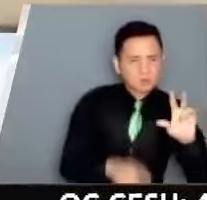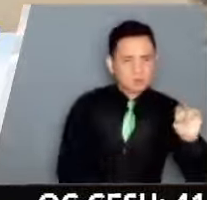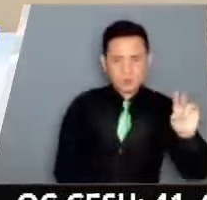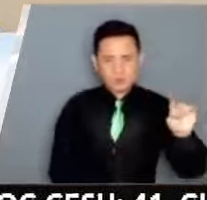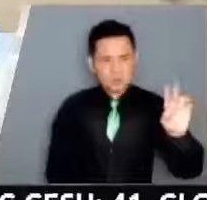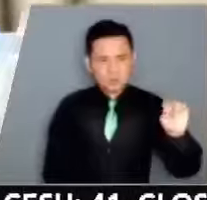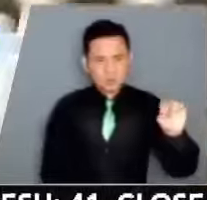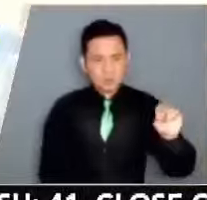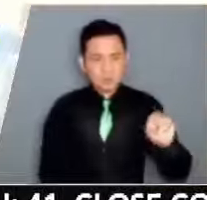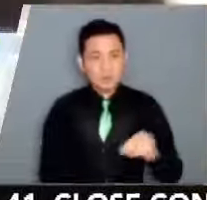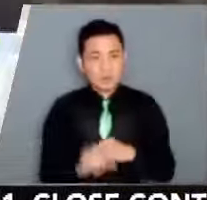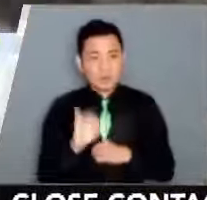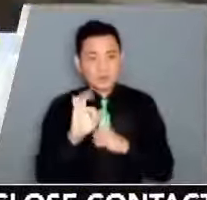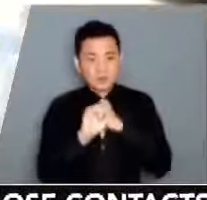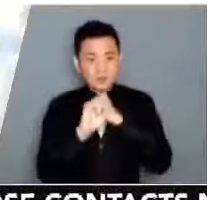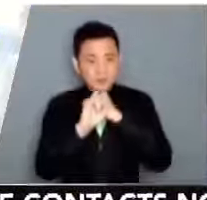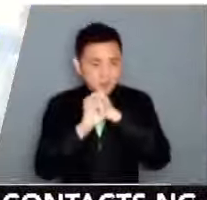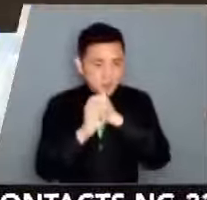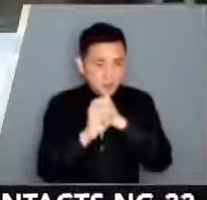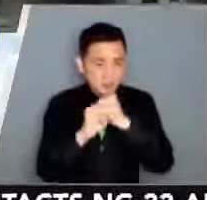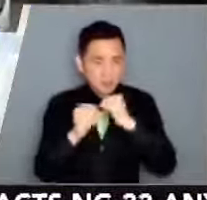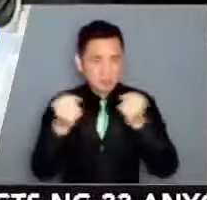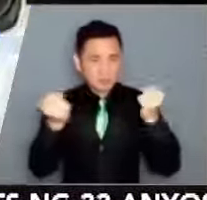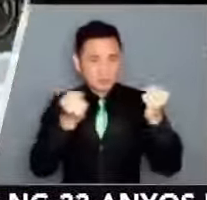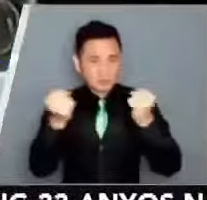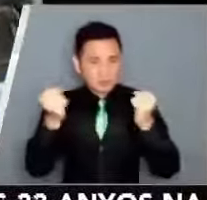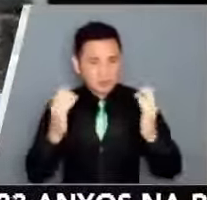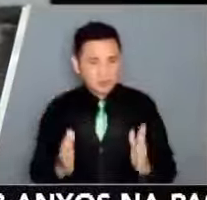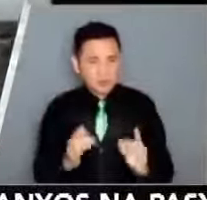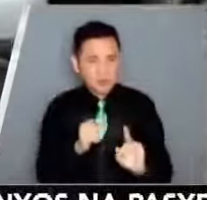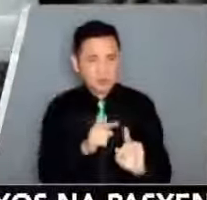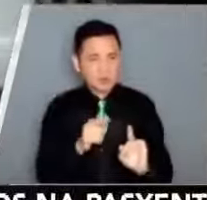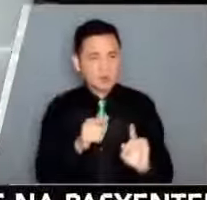jeepney operator at driver na hindi nagpa-consolidate.